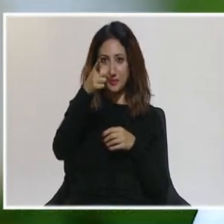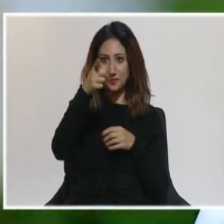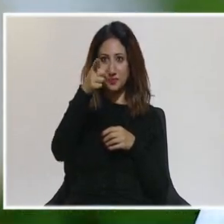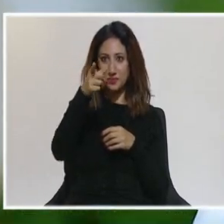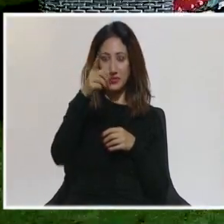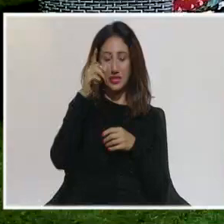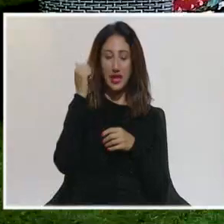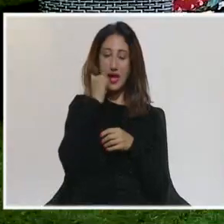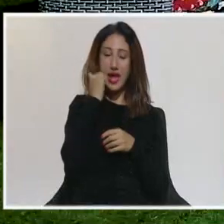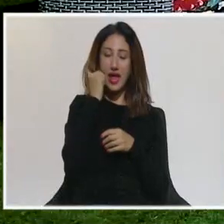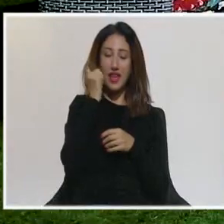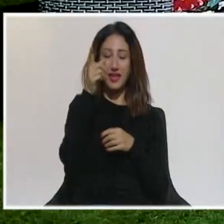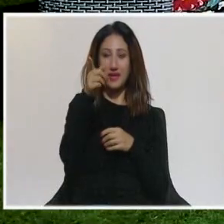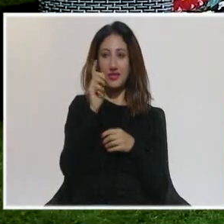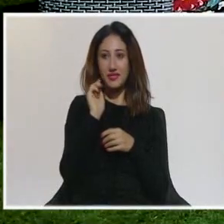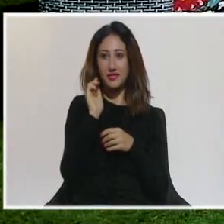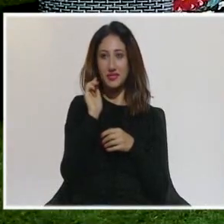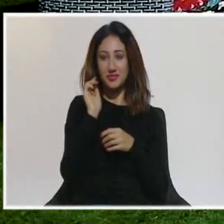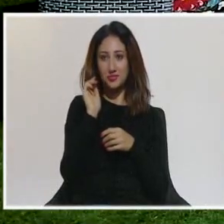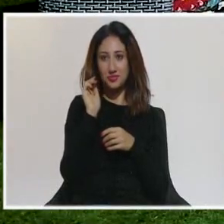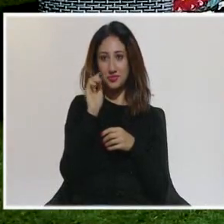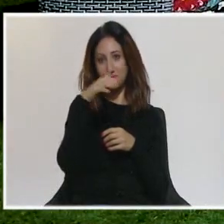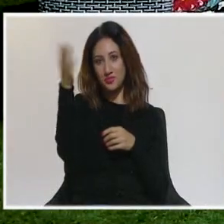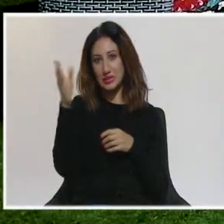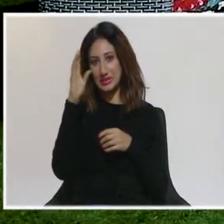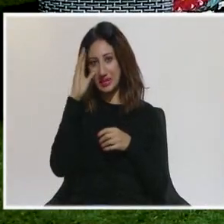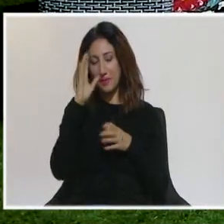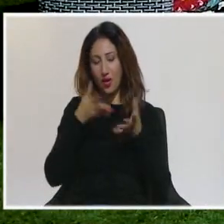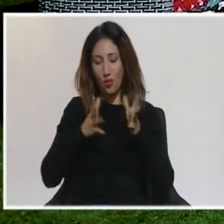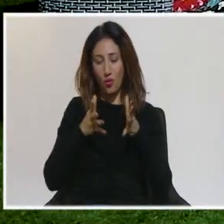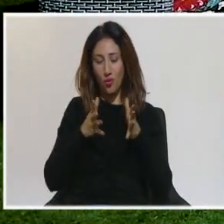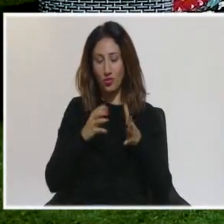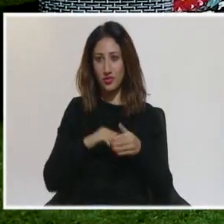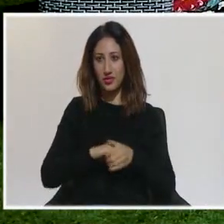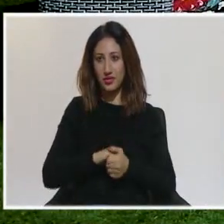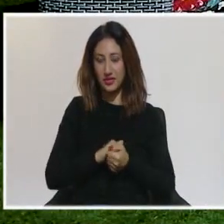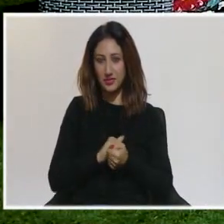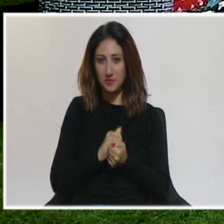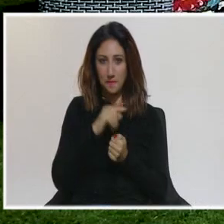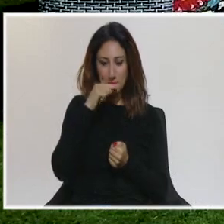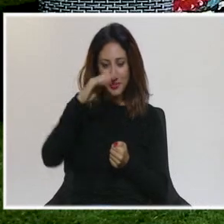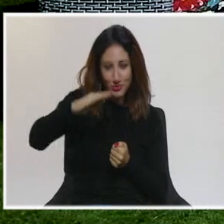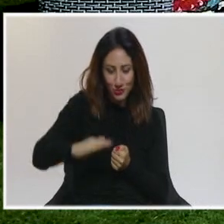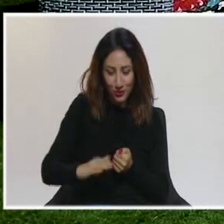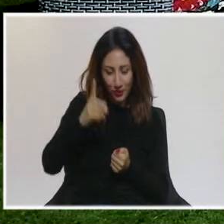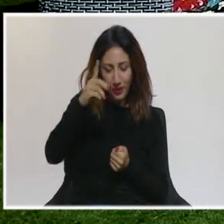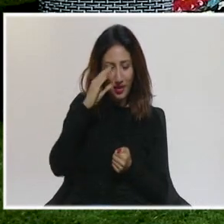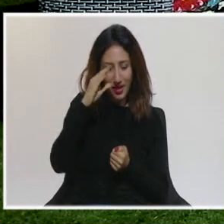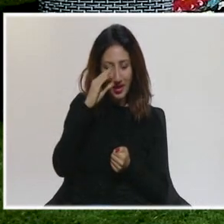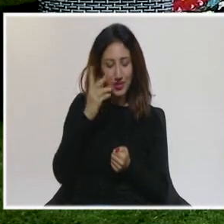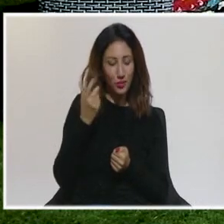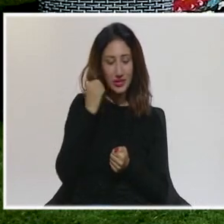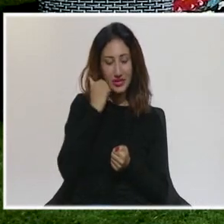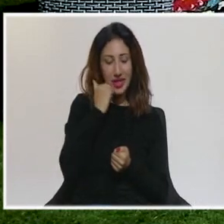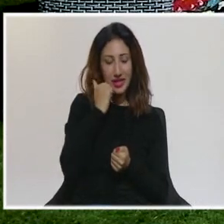الاثنين اهلاويه. زملكاويه انا بالوراثه برضه. زملكاويه بالوراثه. وانت يا قمر اهلاويه ولا زملكاويه؟ اهلاويه.